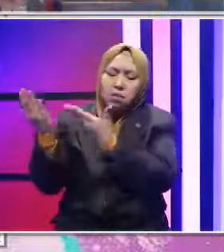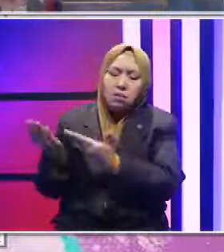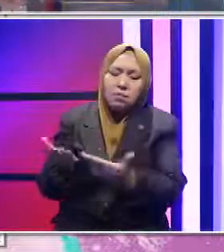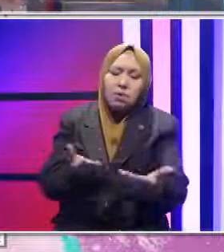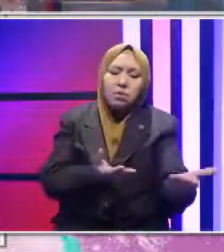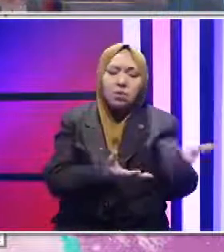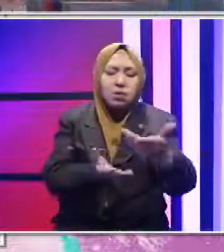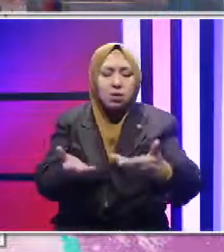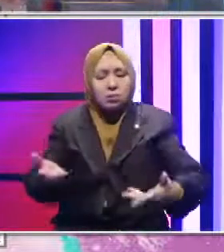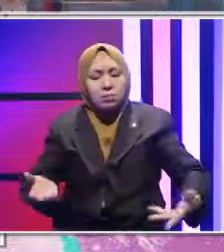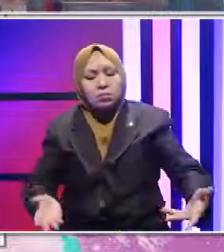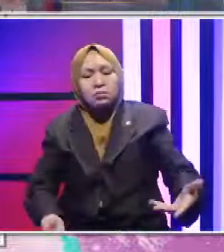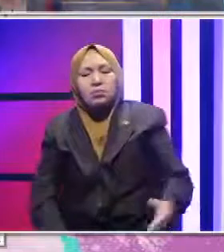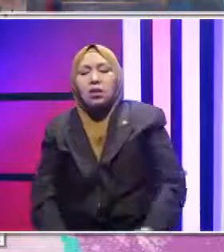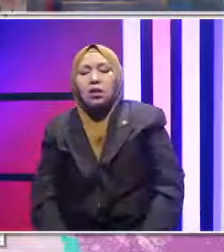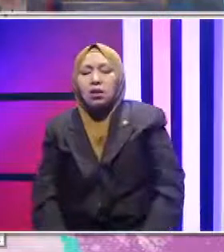لحافظين